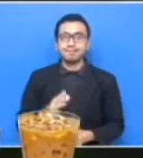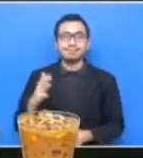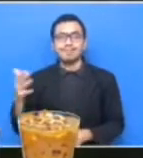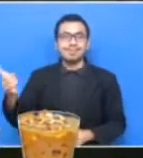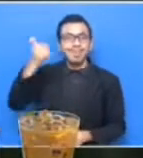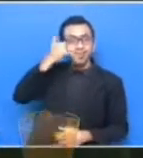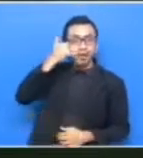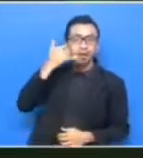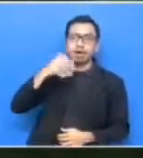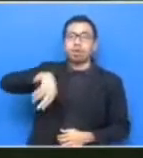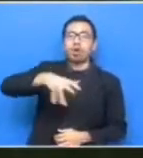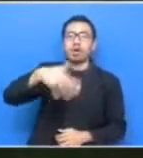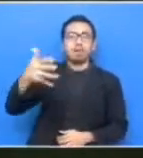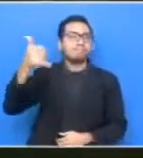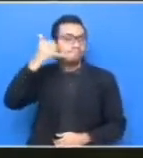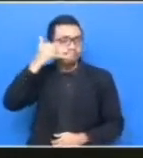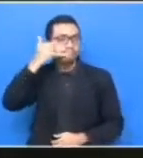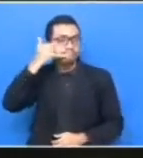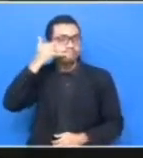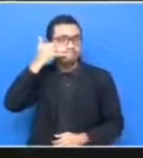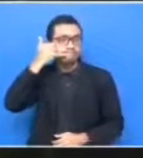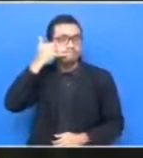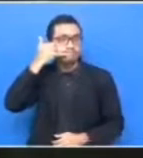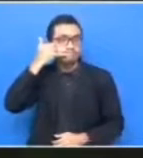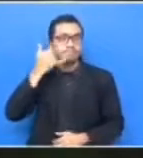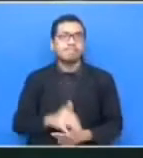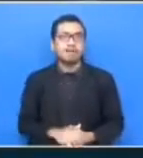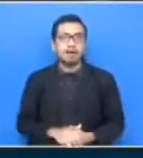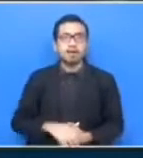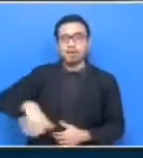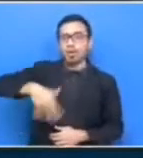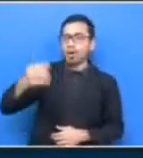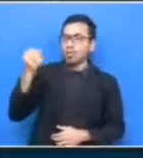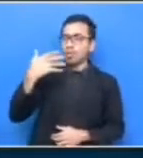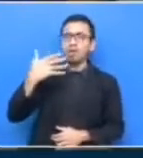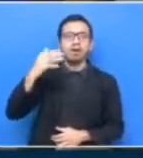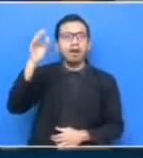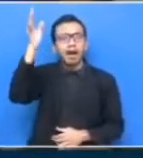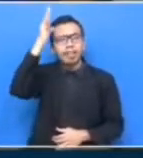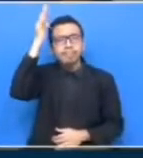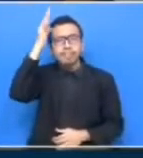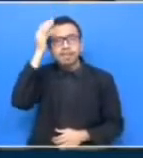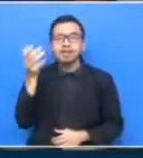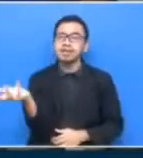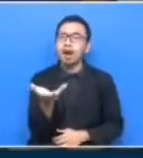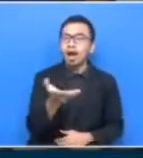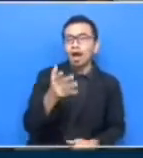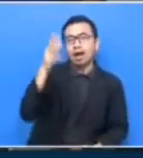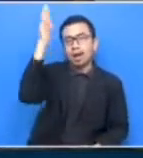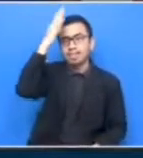Eh ditakalar katanya tidak mengetahui tempat saat ini posisi